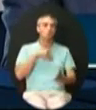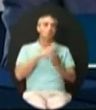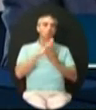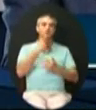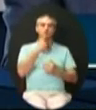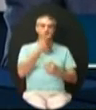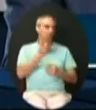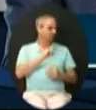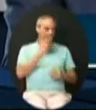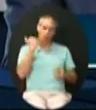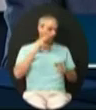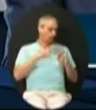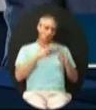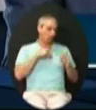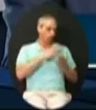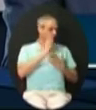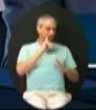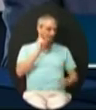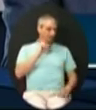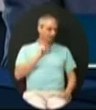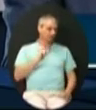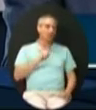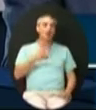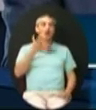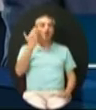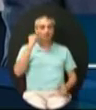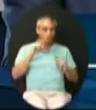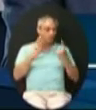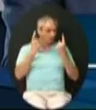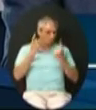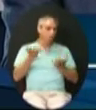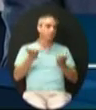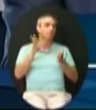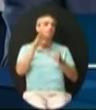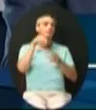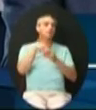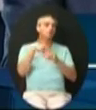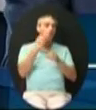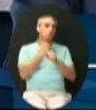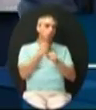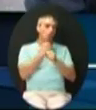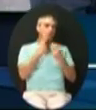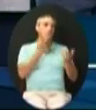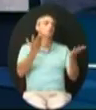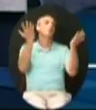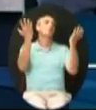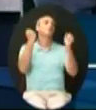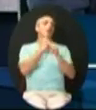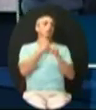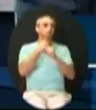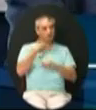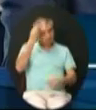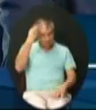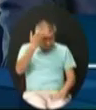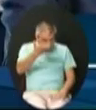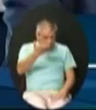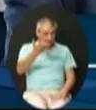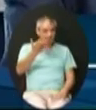המוסר, נחמן, המוסר שלי אומר, היה עולם מאוד מוסרי. בתוך פעולות תגמול. מה לעשות שאני למדתי על